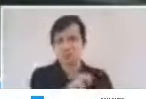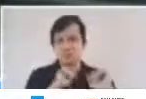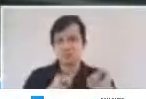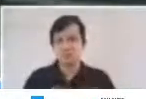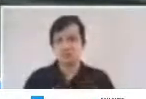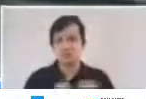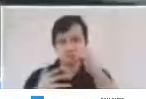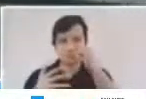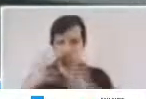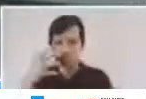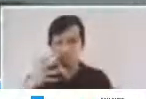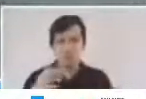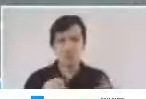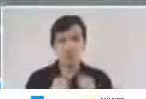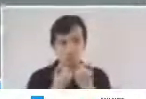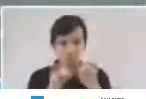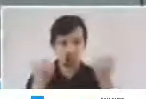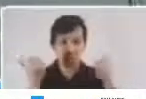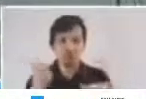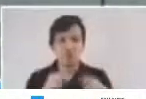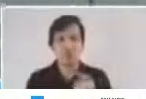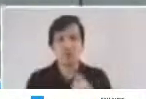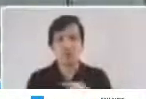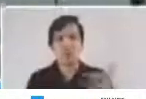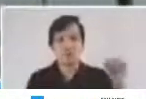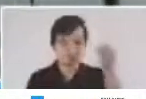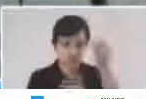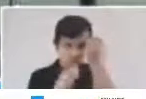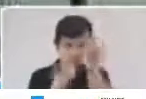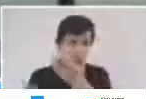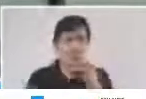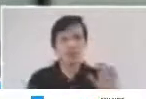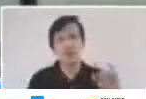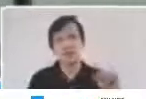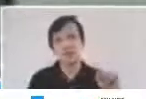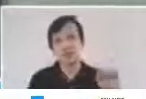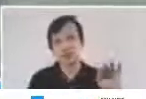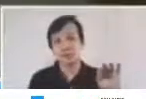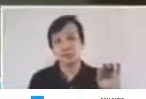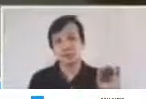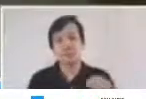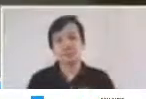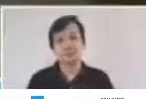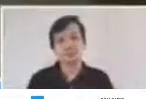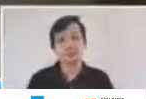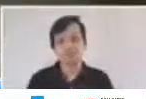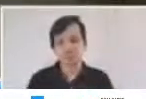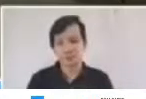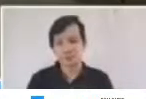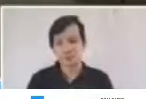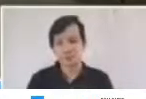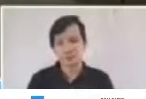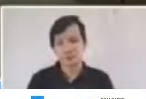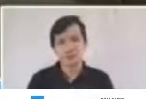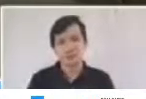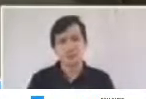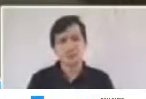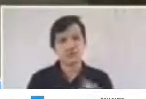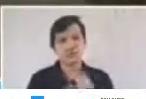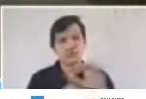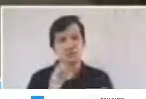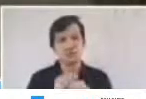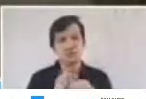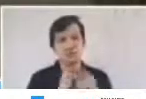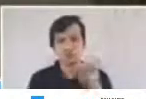yung boarding process, syempre by smaller batches para masiguro. Even pagdating po sa passenger tube, hindi